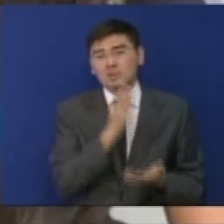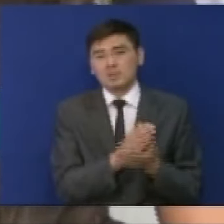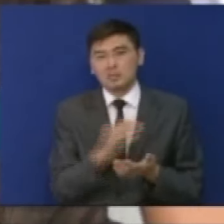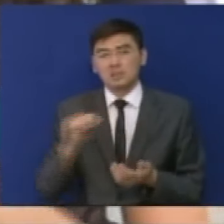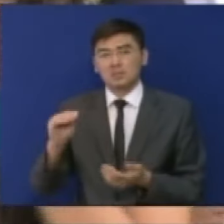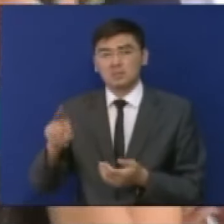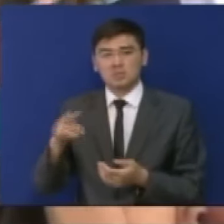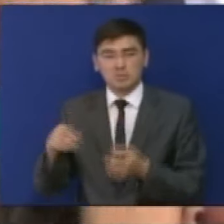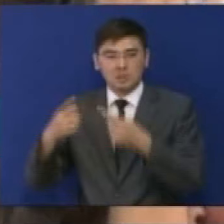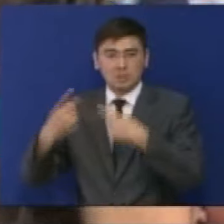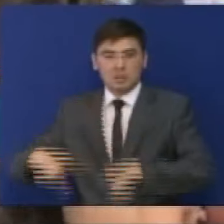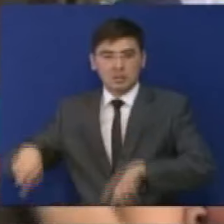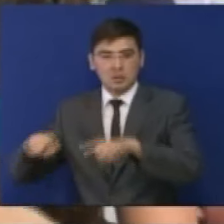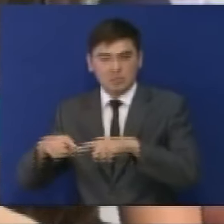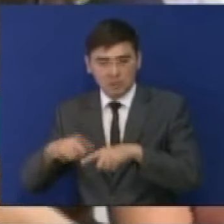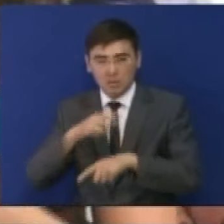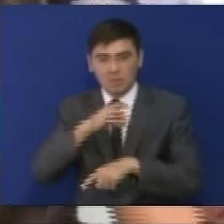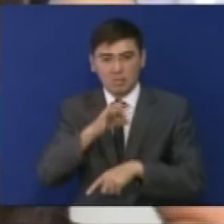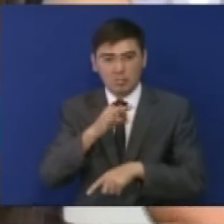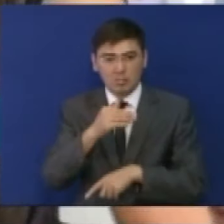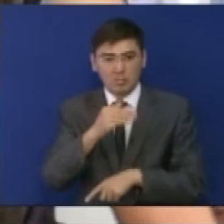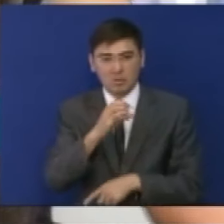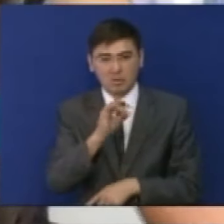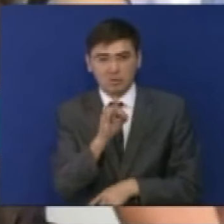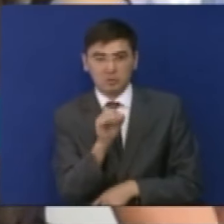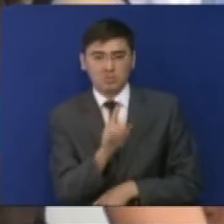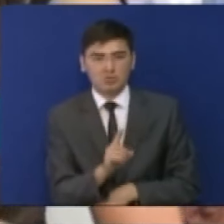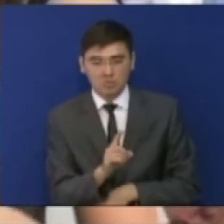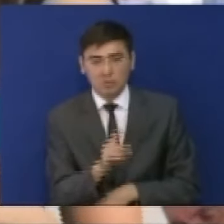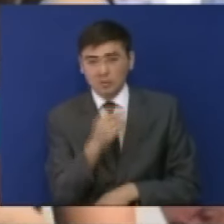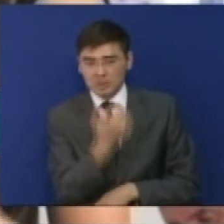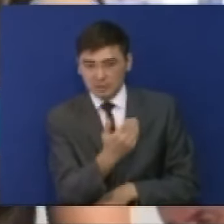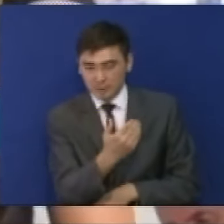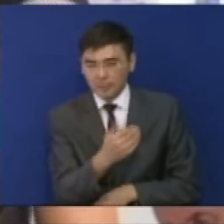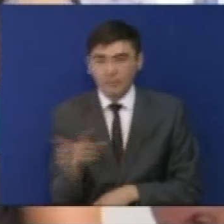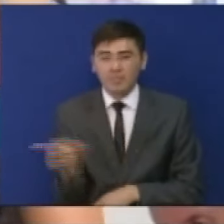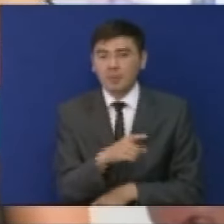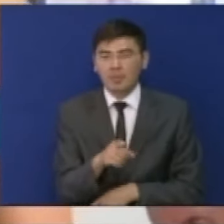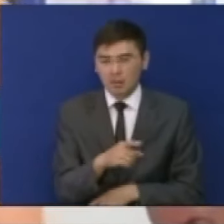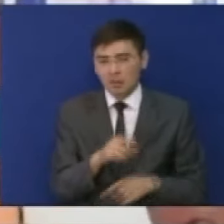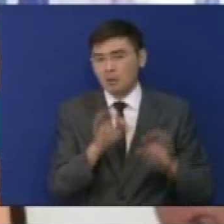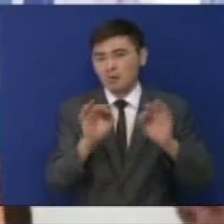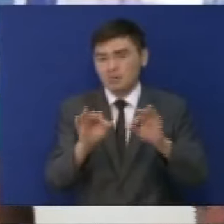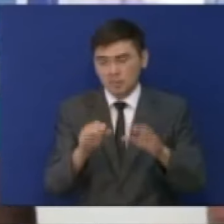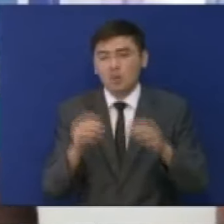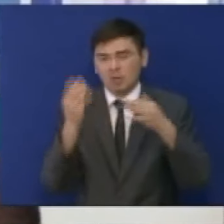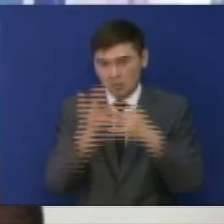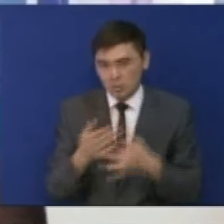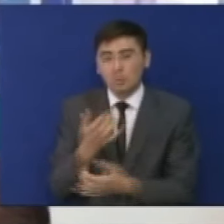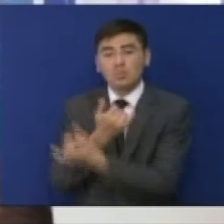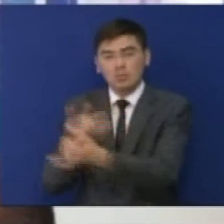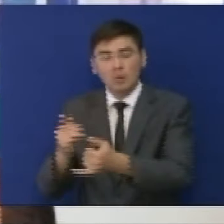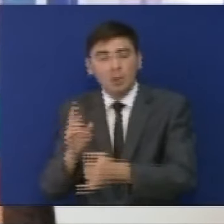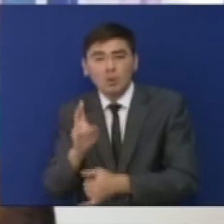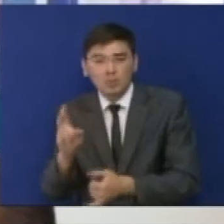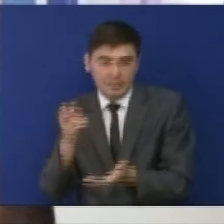ЖД, профсоюз работников на ЖД-транспорте, значит, они предусматривают данные, предоставляют